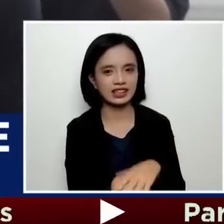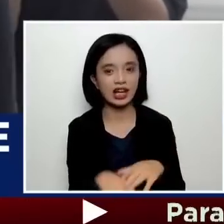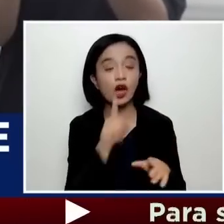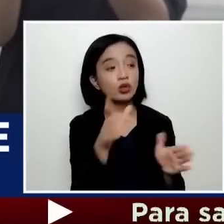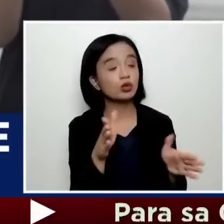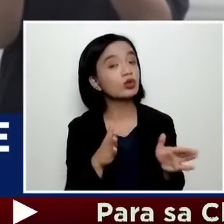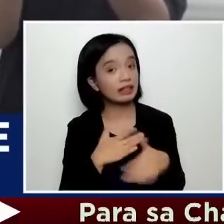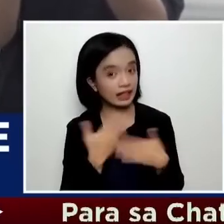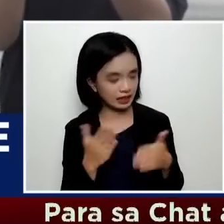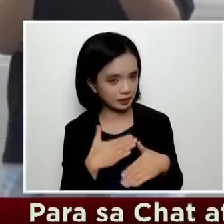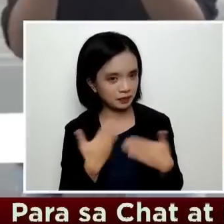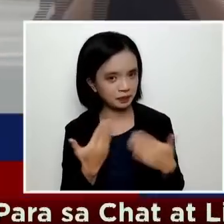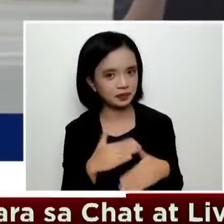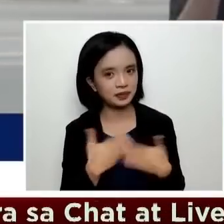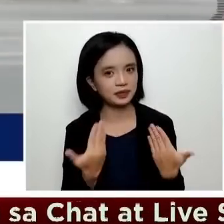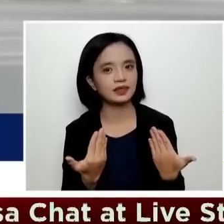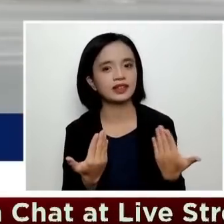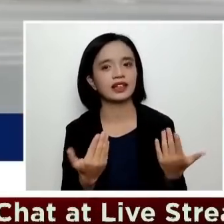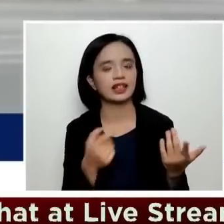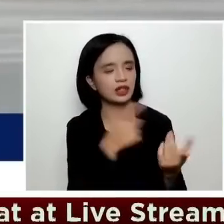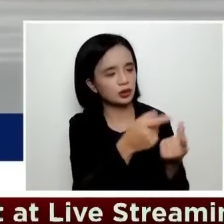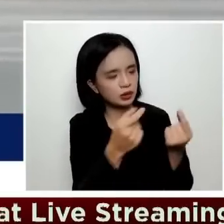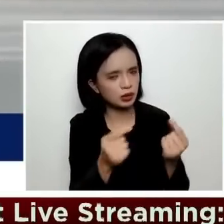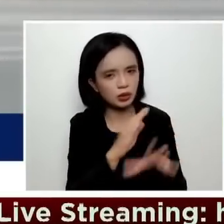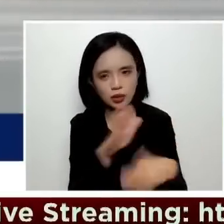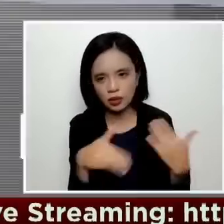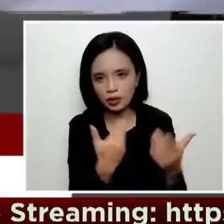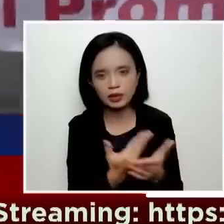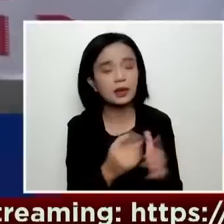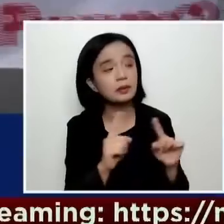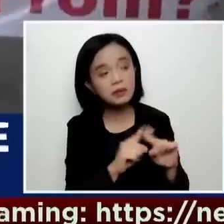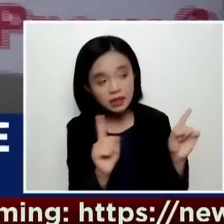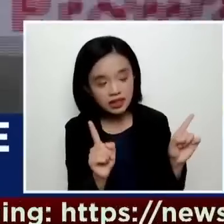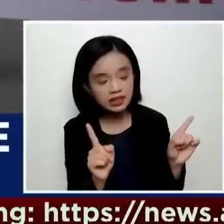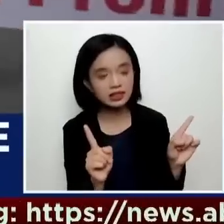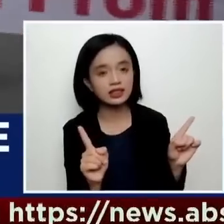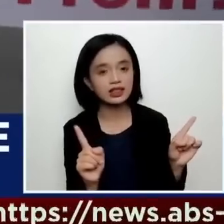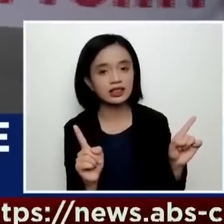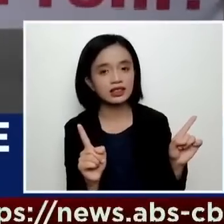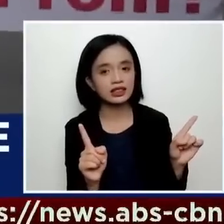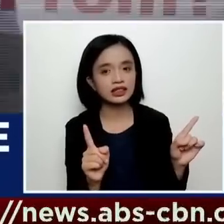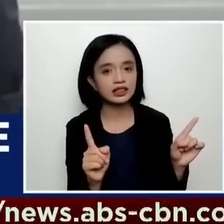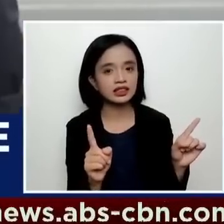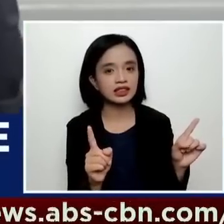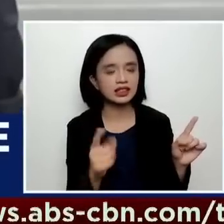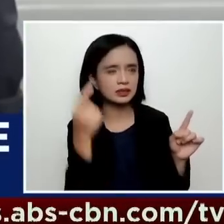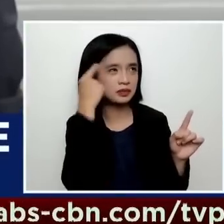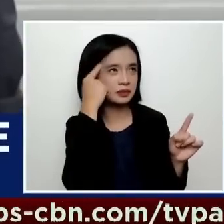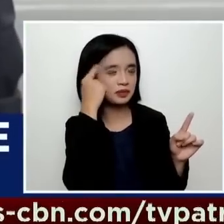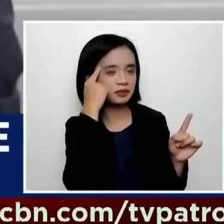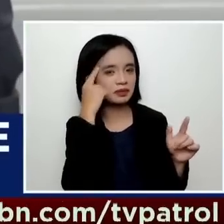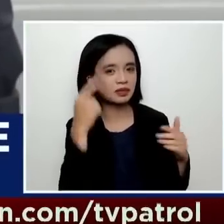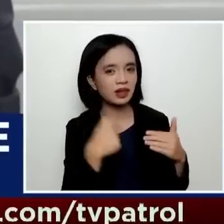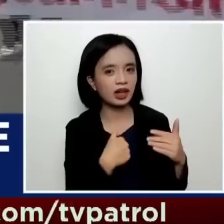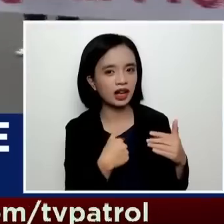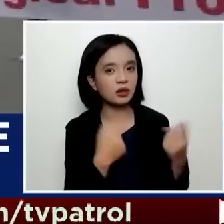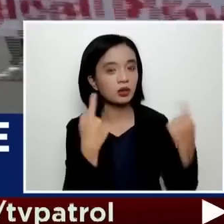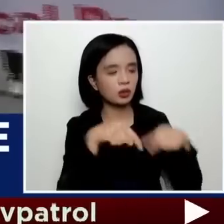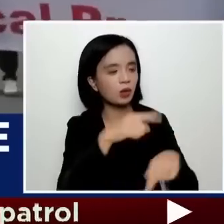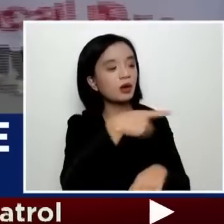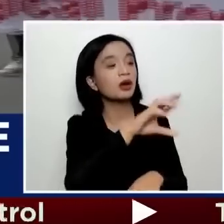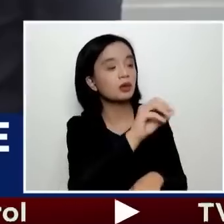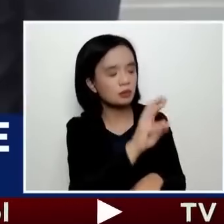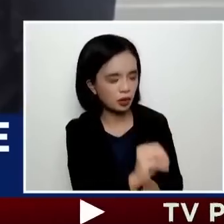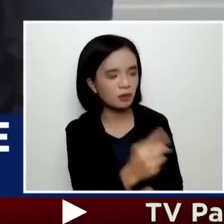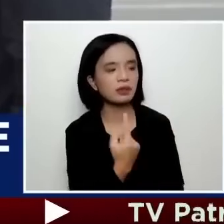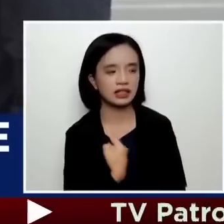na like you did this and all. Pero nakaset na kasi sa utak ko that I'm going to prom alone. But